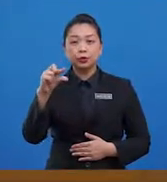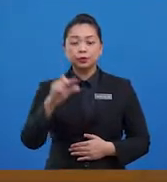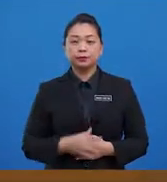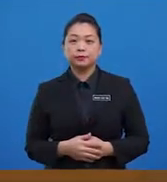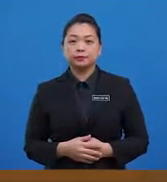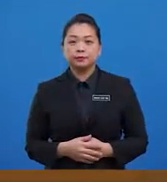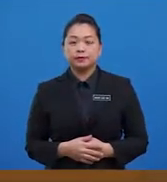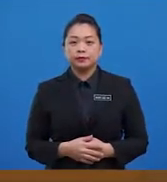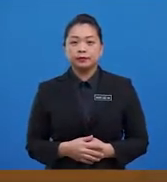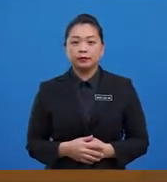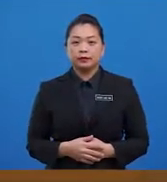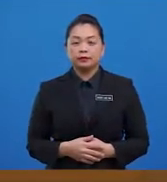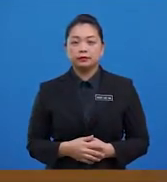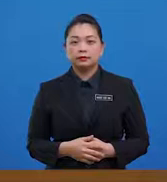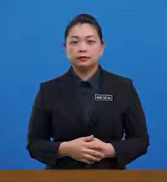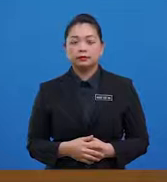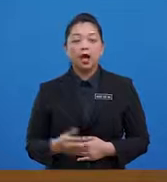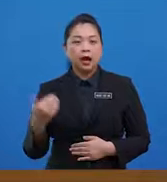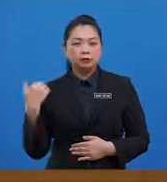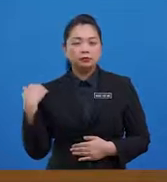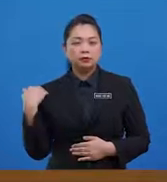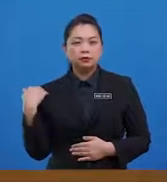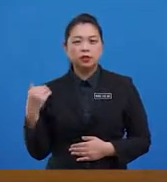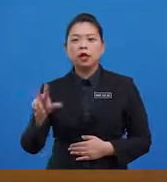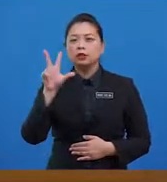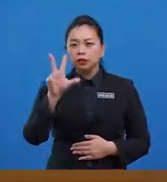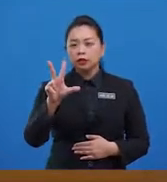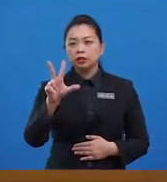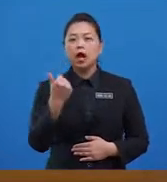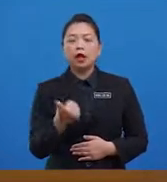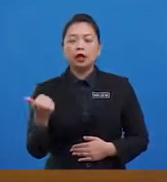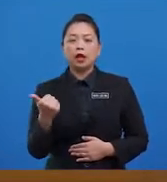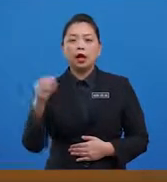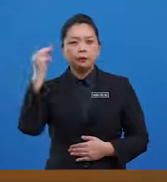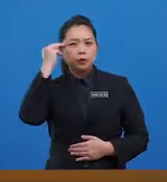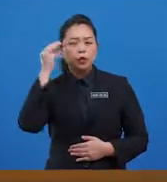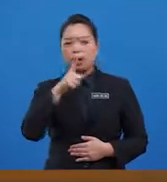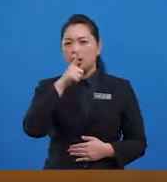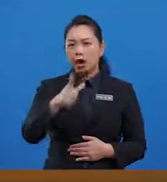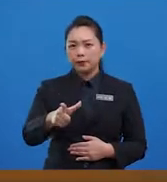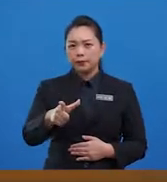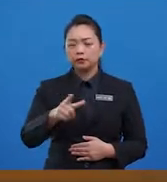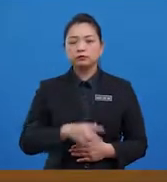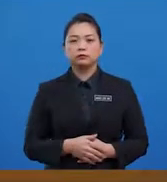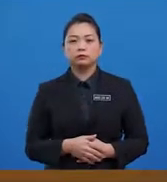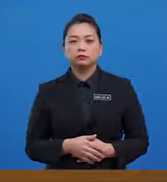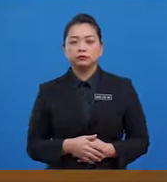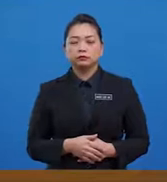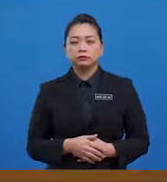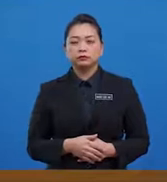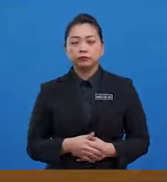ini merupakan tiga senjata Melayu lama yang diambil dari mata pedang,